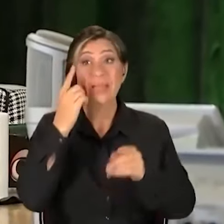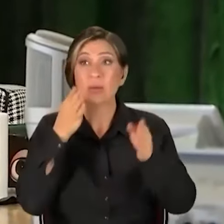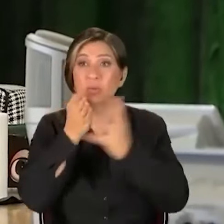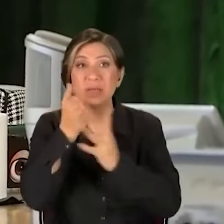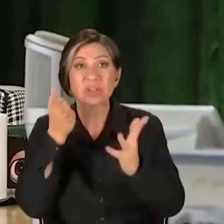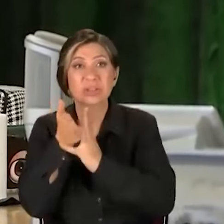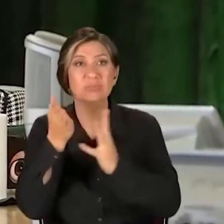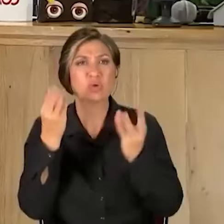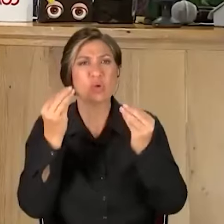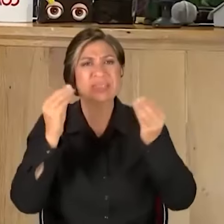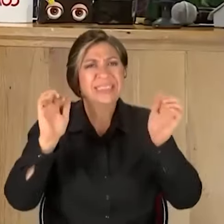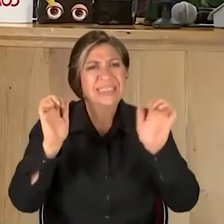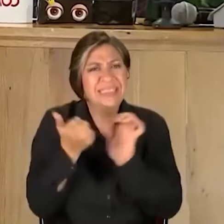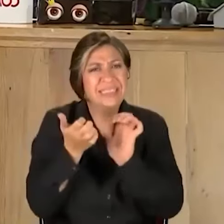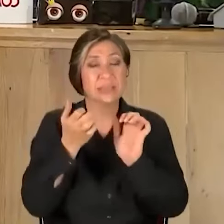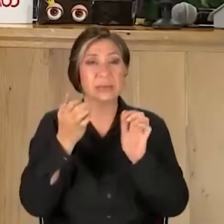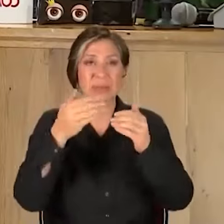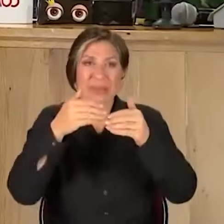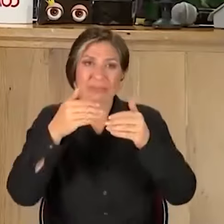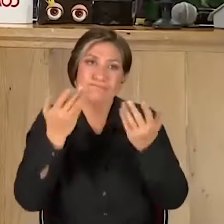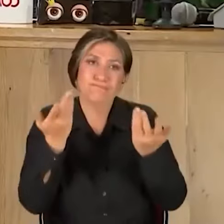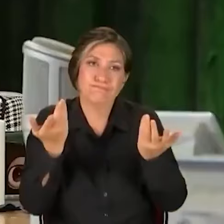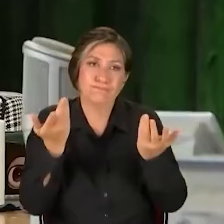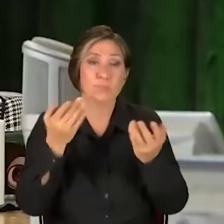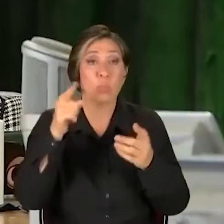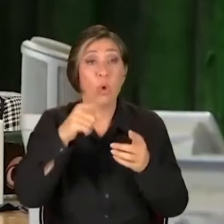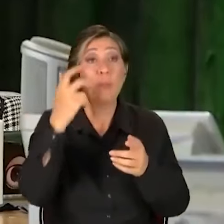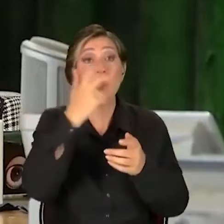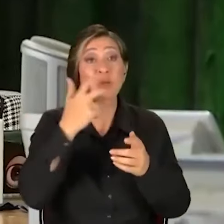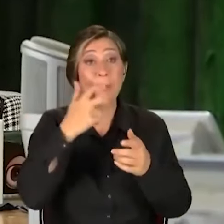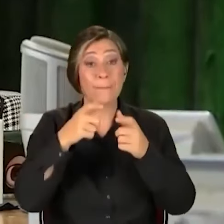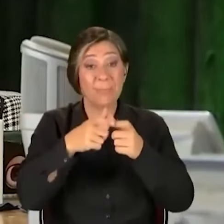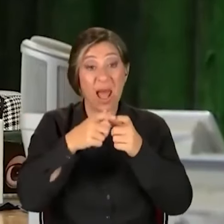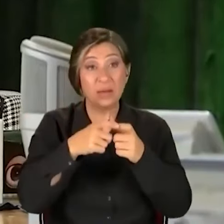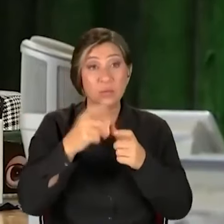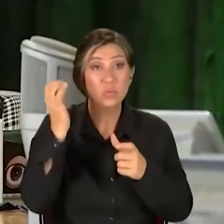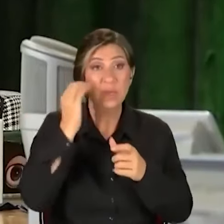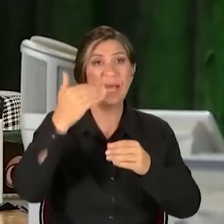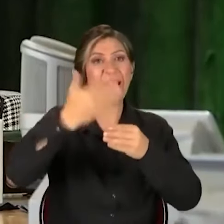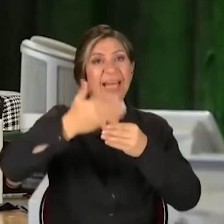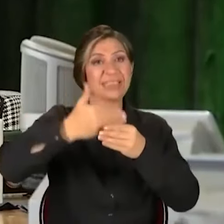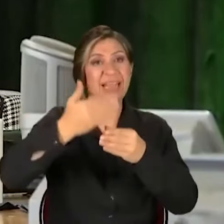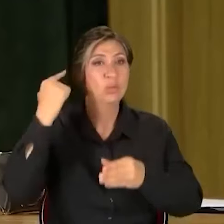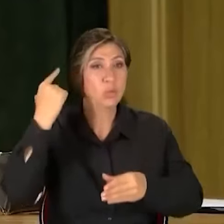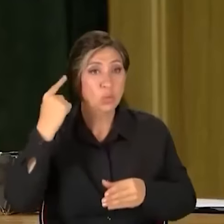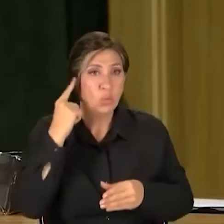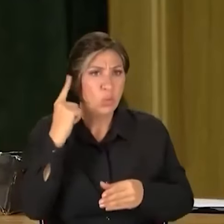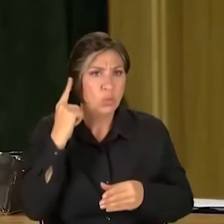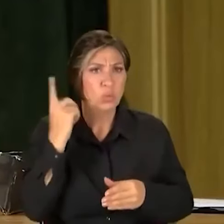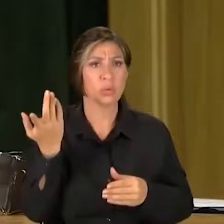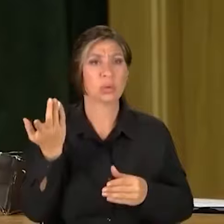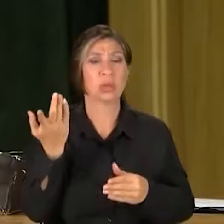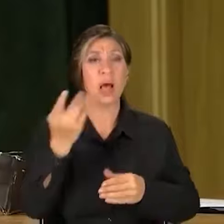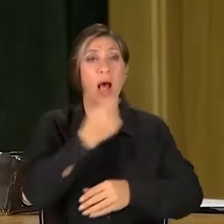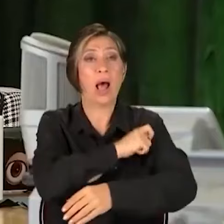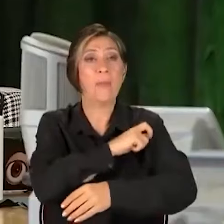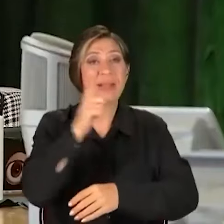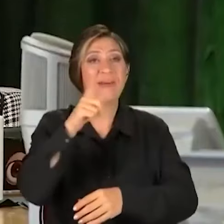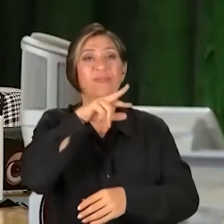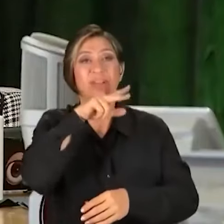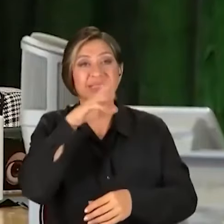çok kısıtlıydı, çok sınırlıydı. Böyle bir müziği plaklardan duyuyorduk, kasetlerden duyuyorduk. İşte